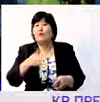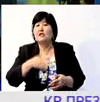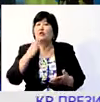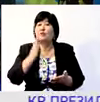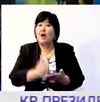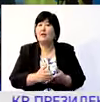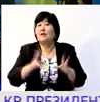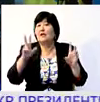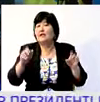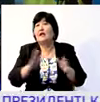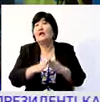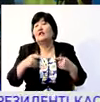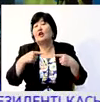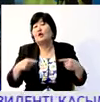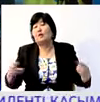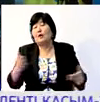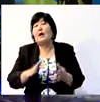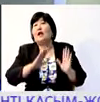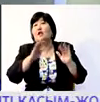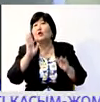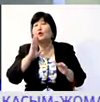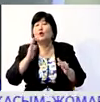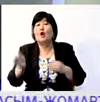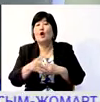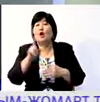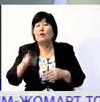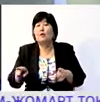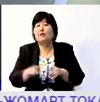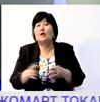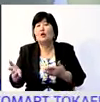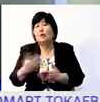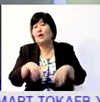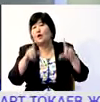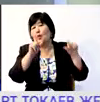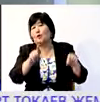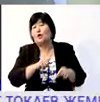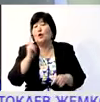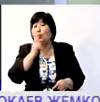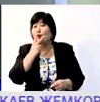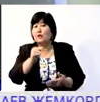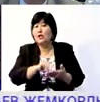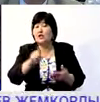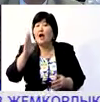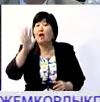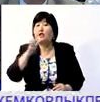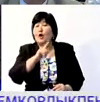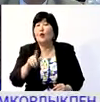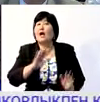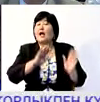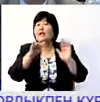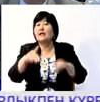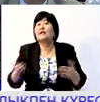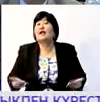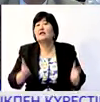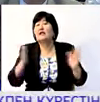секілді оннан астам кітабы бар. Теңіз суы тартылып балықшылардың елден үдере көшкен көзін көзбен көрген жазушы алдағы уақытта «Теңіз тағдыры»